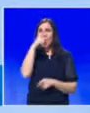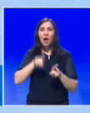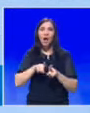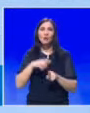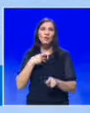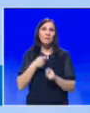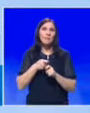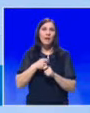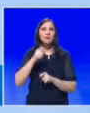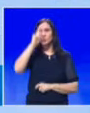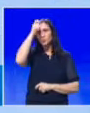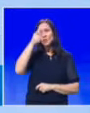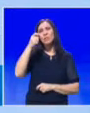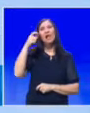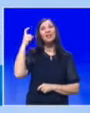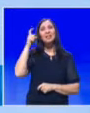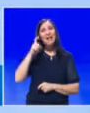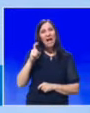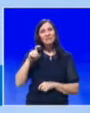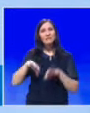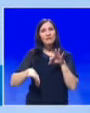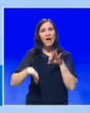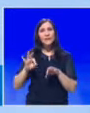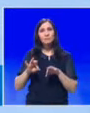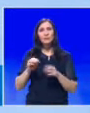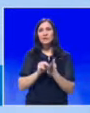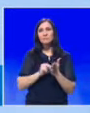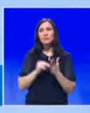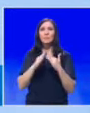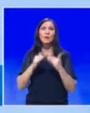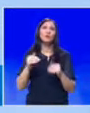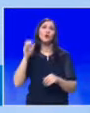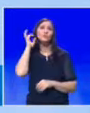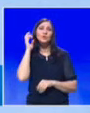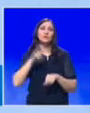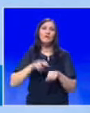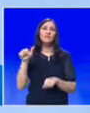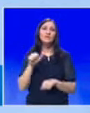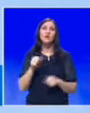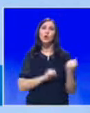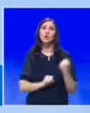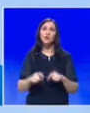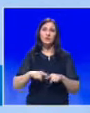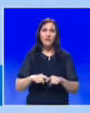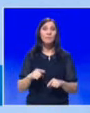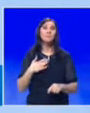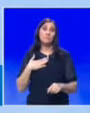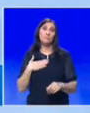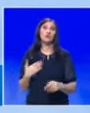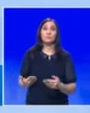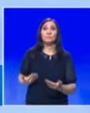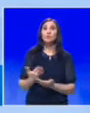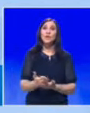господин Главчев за избора на Сметна палата и за госпожа Дислава Атанасова за конституционен съдия. Вие видяхте нашата номинация с съдия